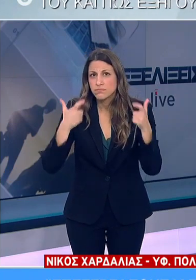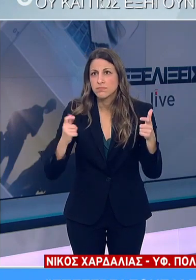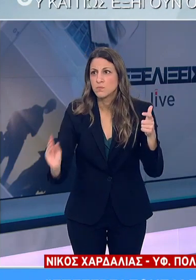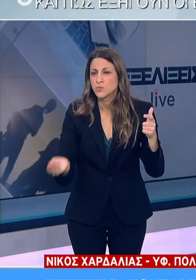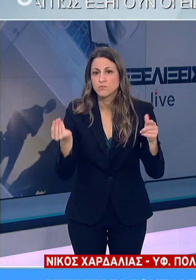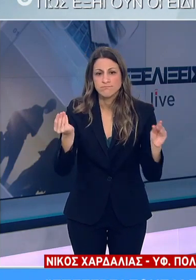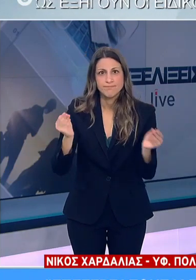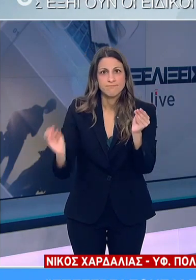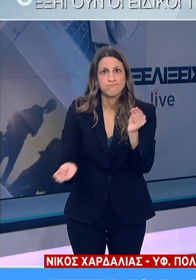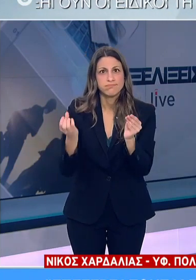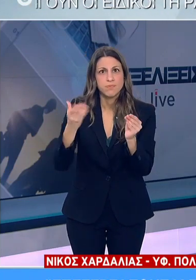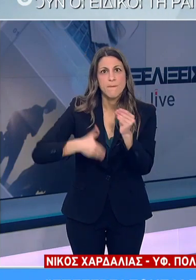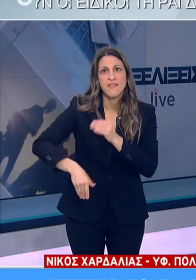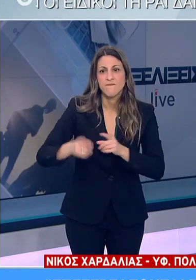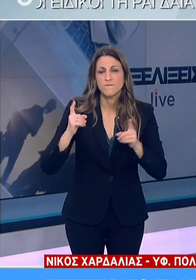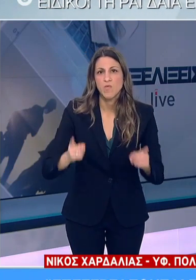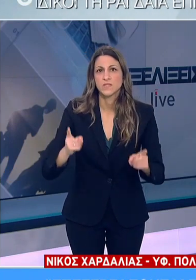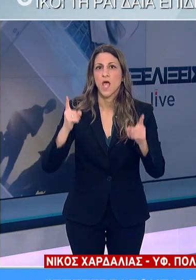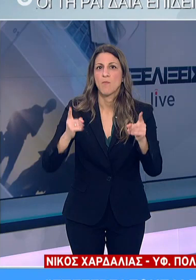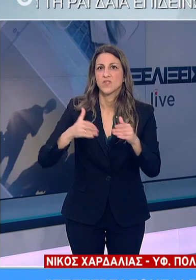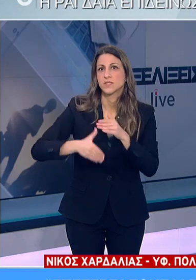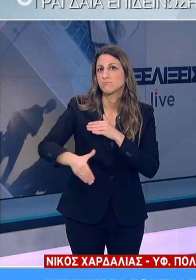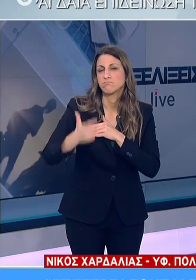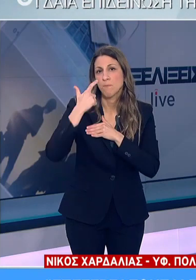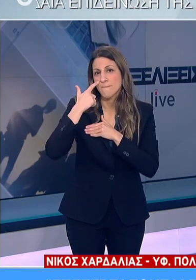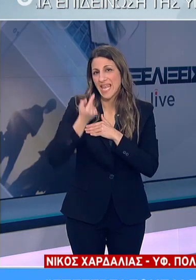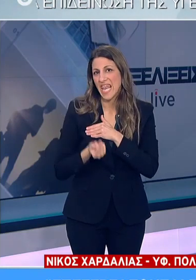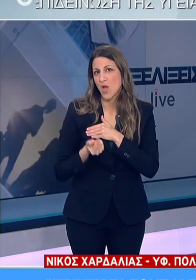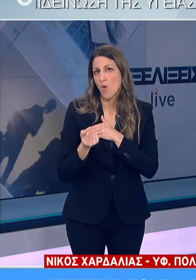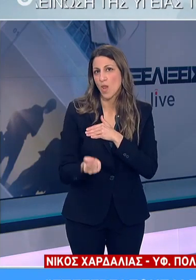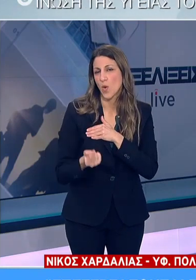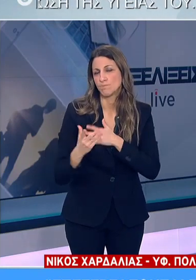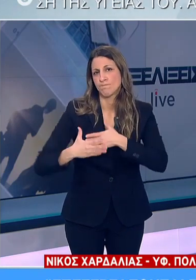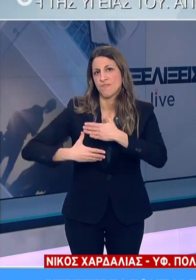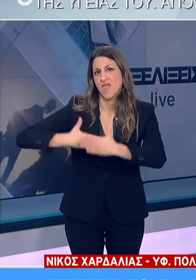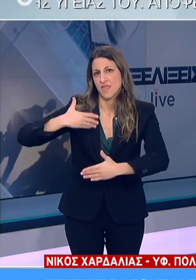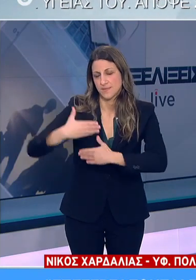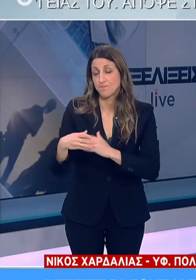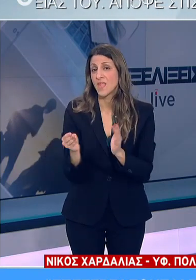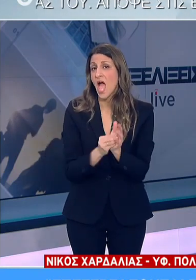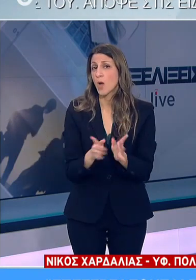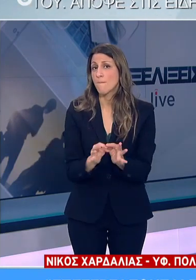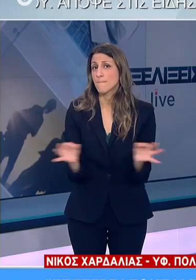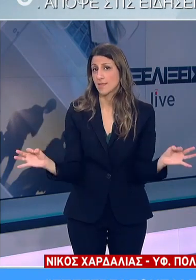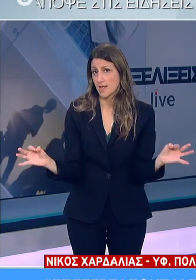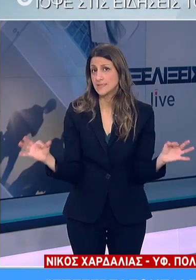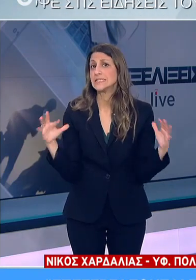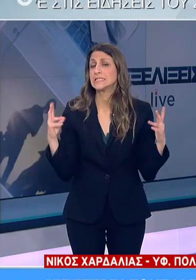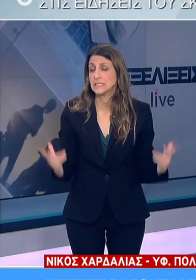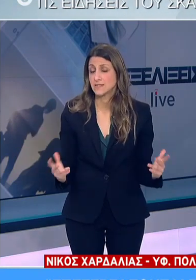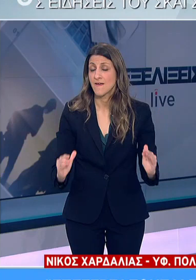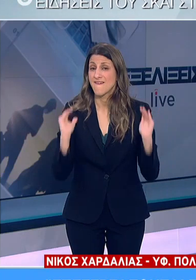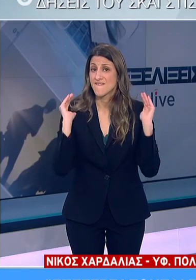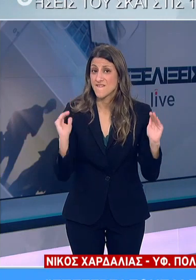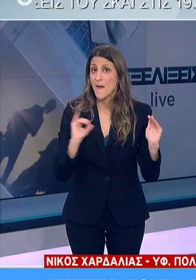πάρουμε τις αποφάσεις για το επόμενο βήμα. Επίσης, να επαναλάβω για ακόμη μια φορά ότι τα περιοριστικά μέτρα ισχύουν στο ακέραιο μέχρι τις